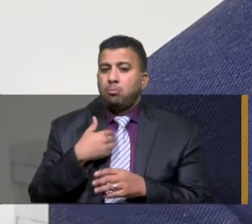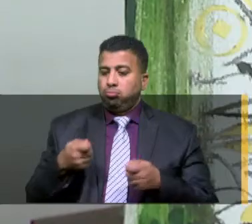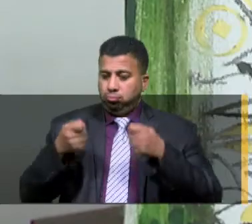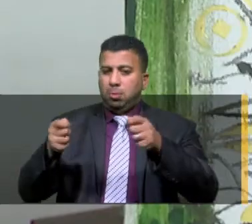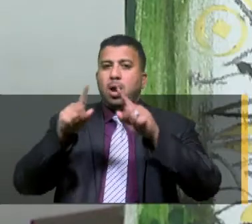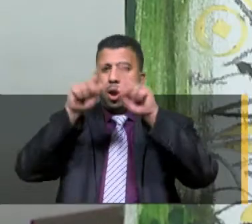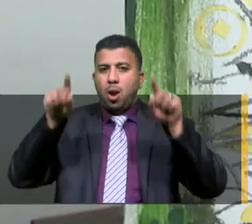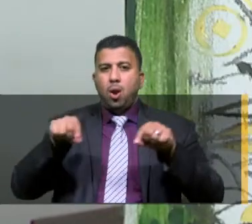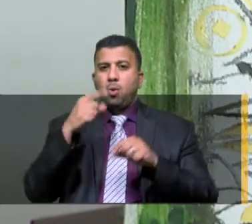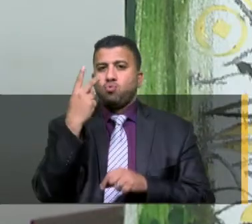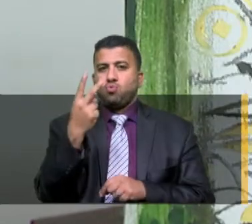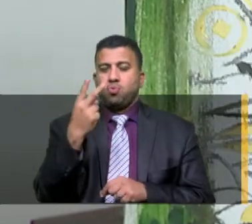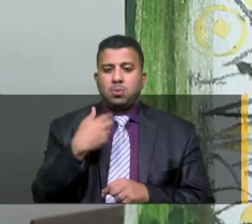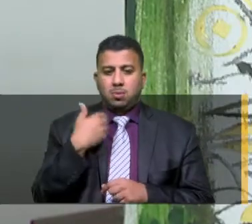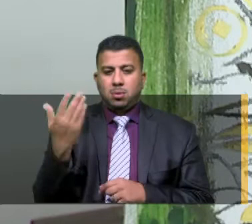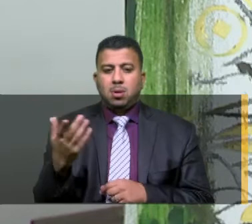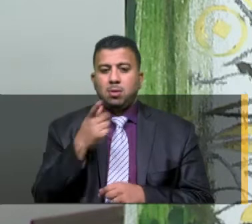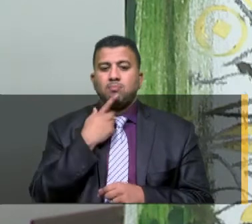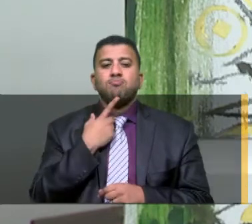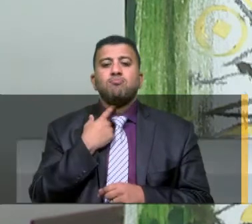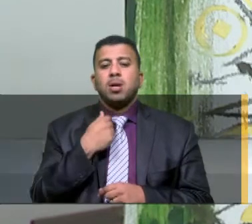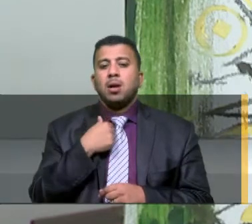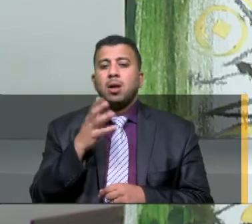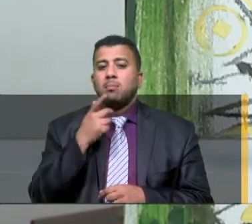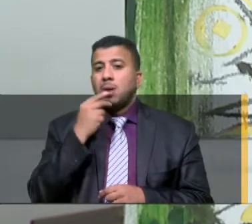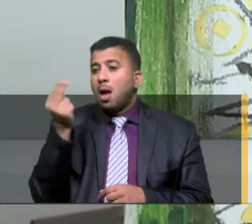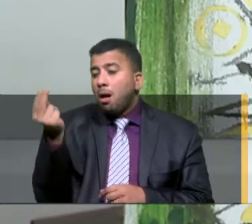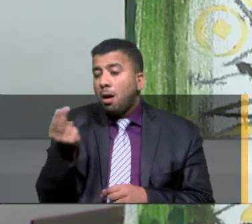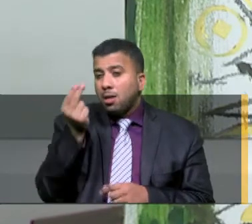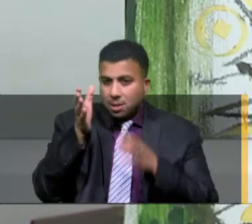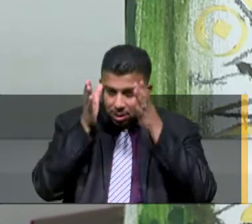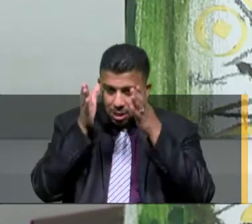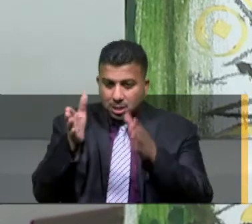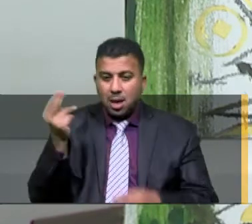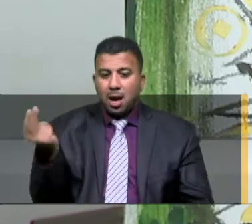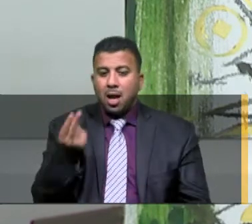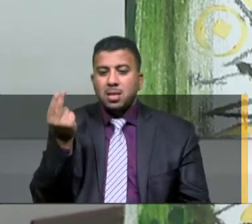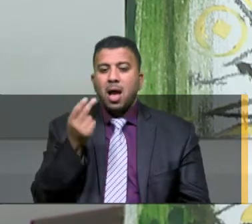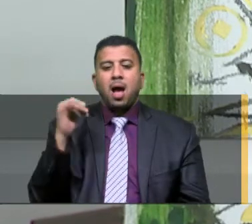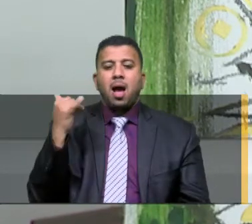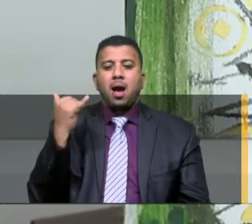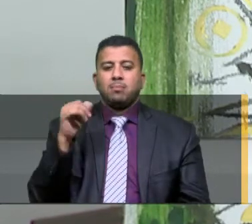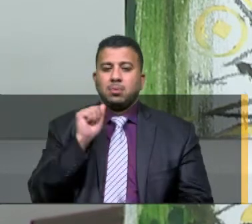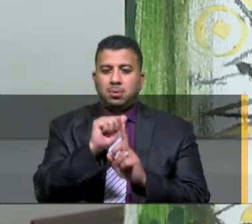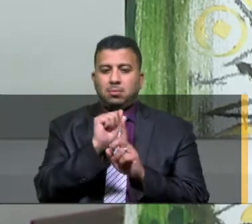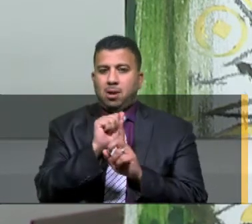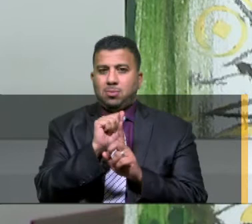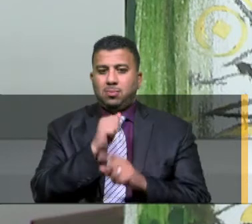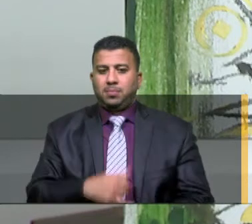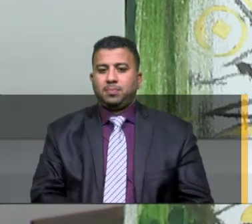بلوحتين. المرة دي أنا حاولت أركز على الخط العربي كتخصص،